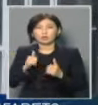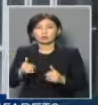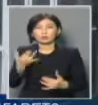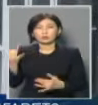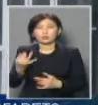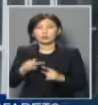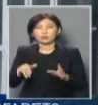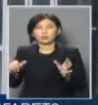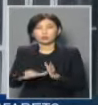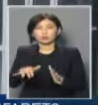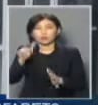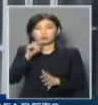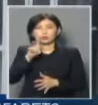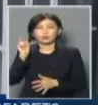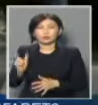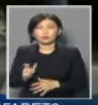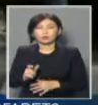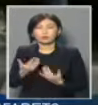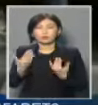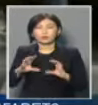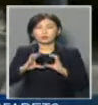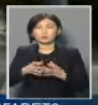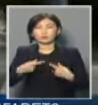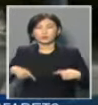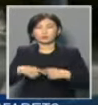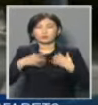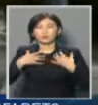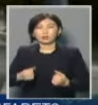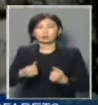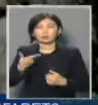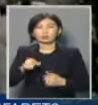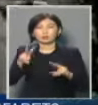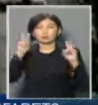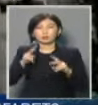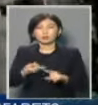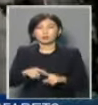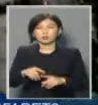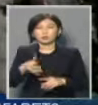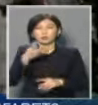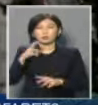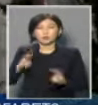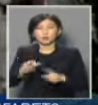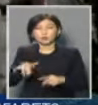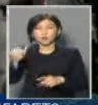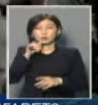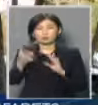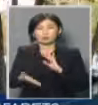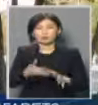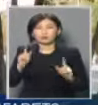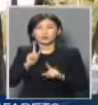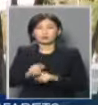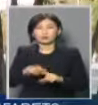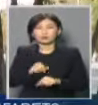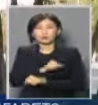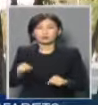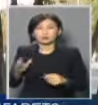интересуется электронными сигаретами молодежь. Всемирная организация здравоохранения, где знает об истинной угрозе модных сигарет, призывает ограничить их